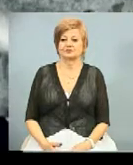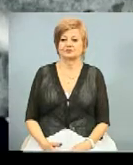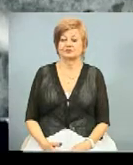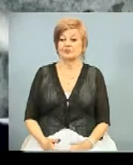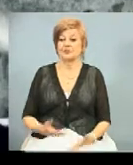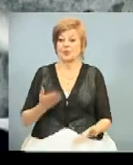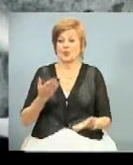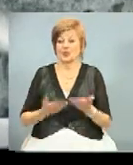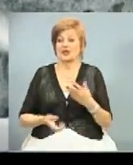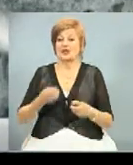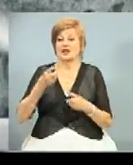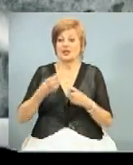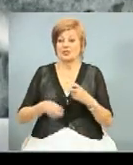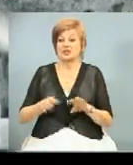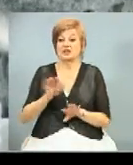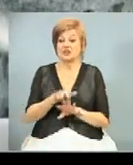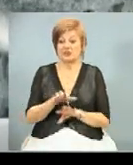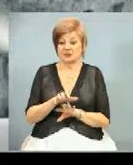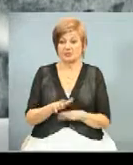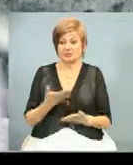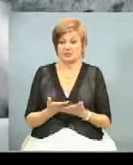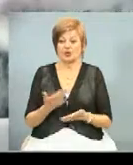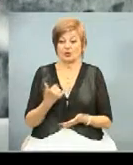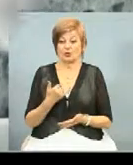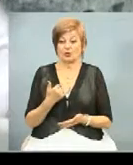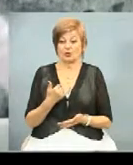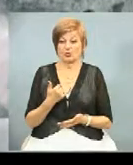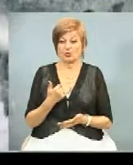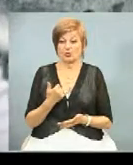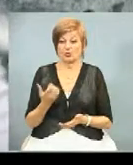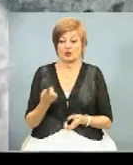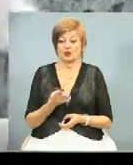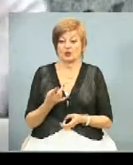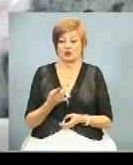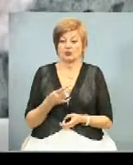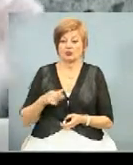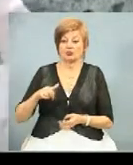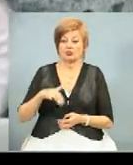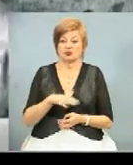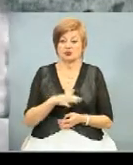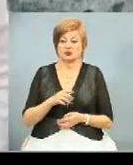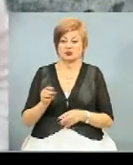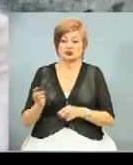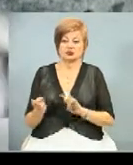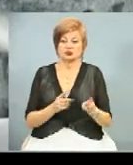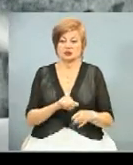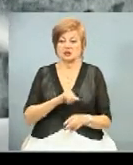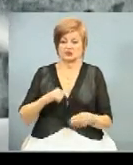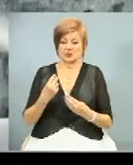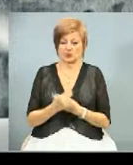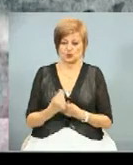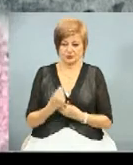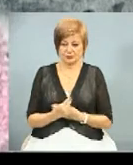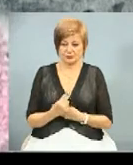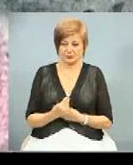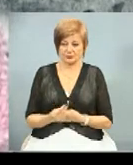Если вот сломался ботинок, как у меня, то надо ходить к хакеру или чинить